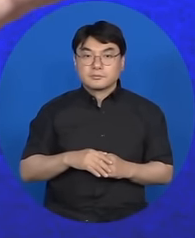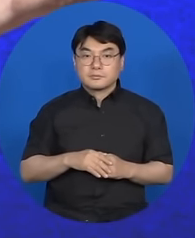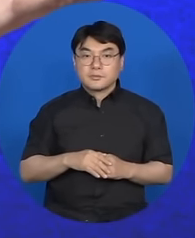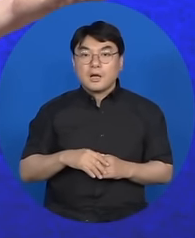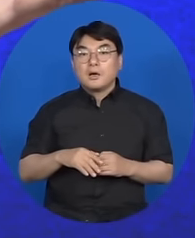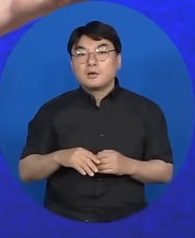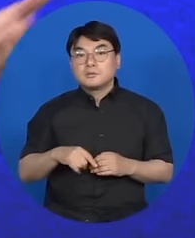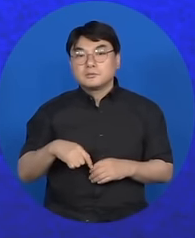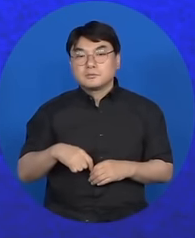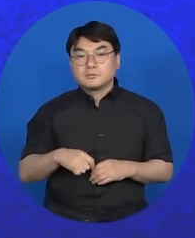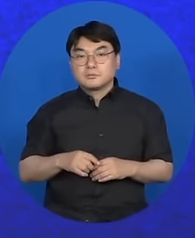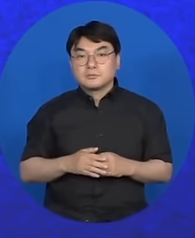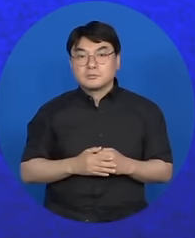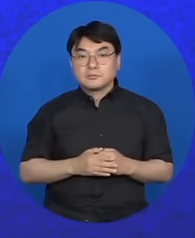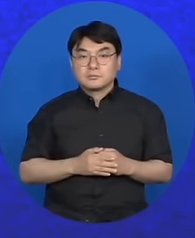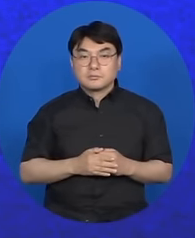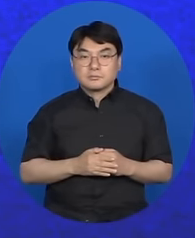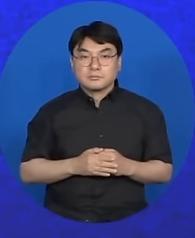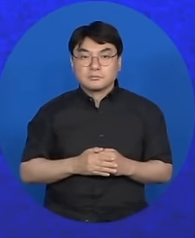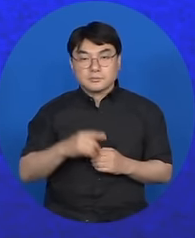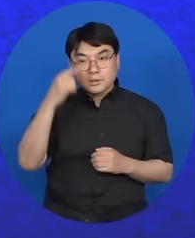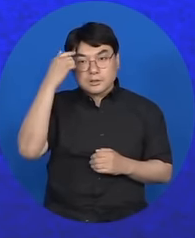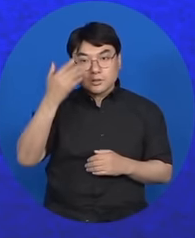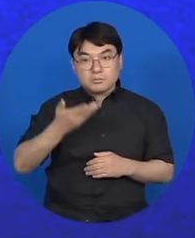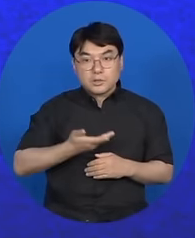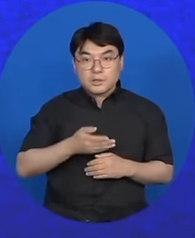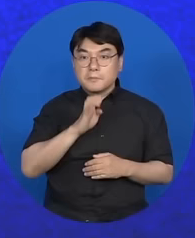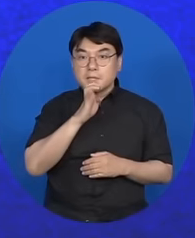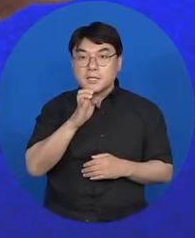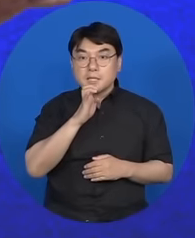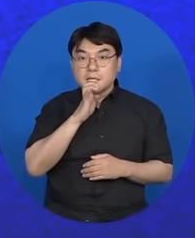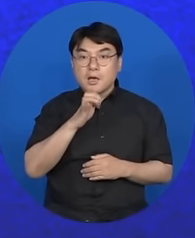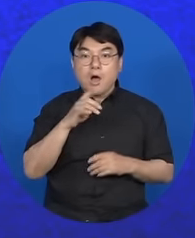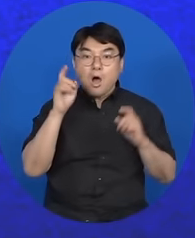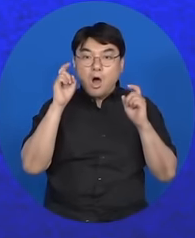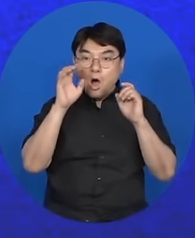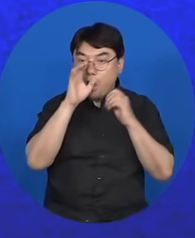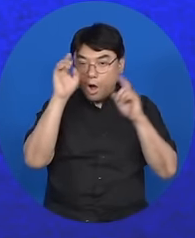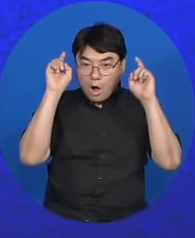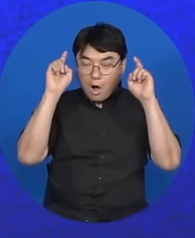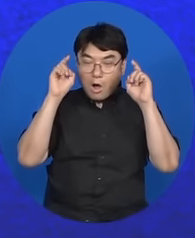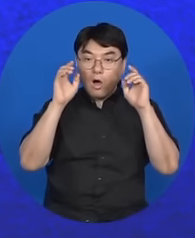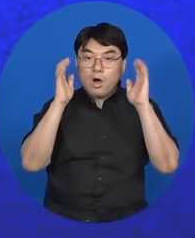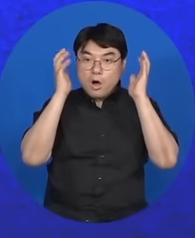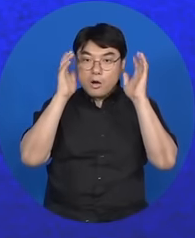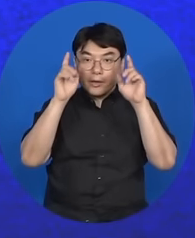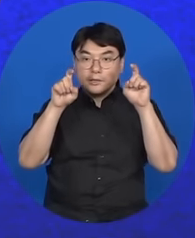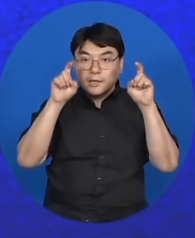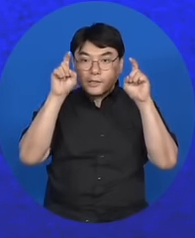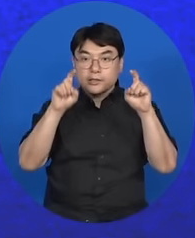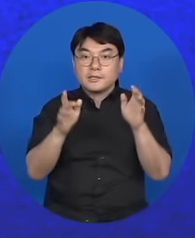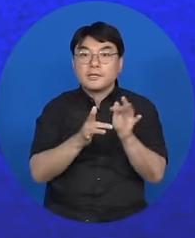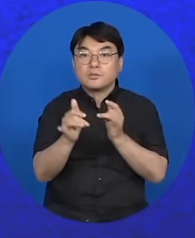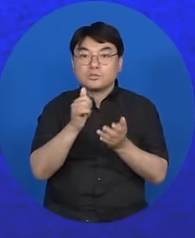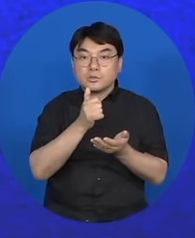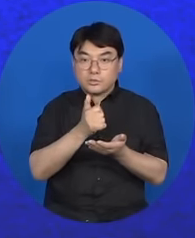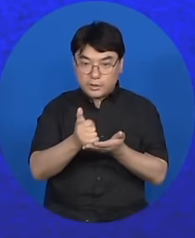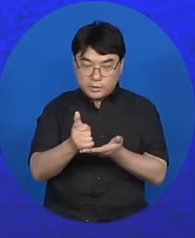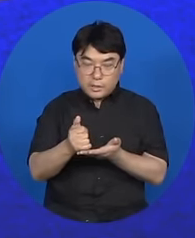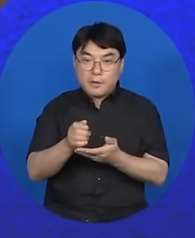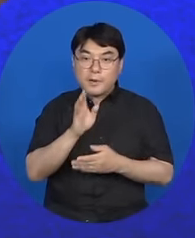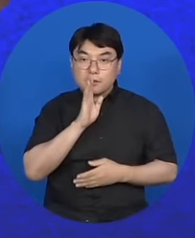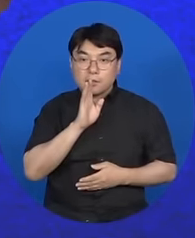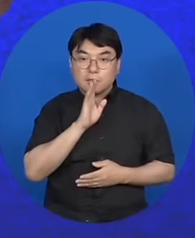건지 모르겠다, 이런 질문이 던지니까 빌립이 바로 이 어린 양이 예수 그리스도라는 것을 풀어주죠.